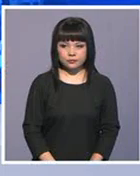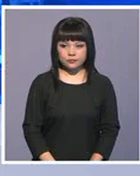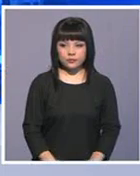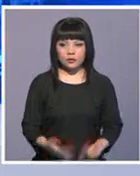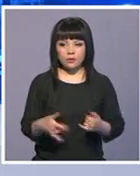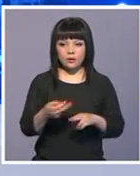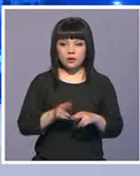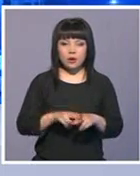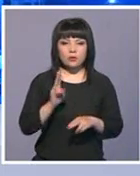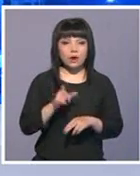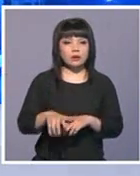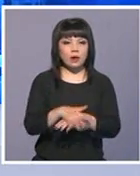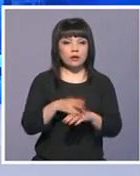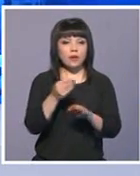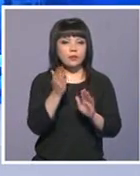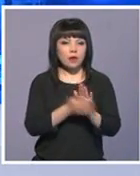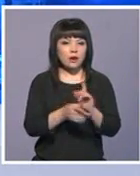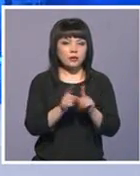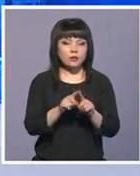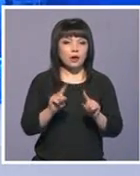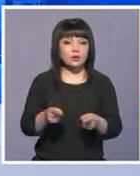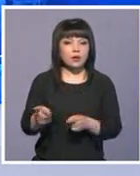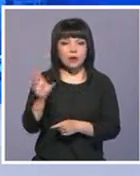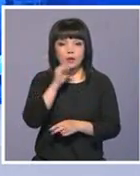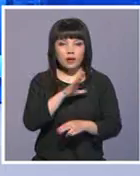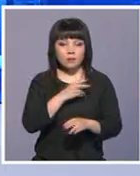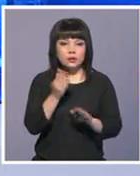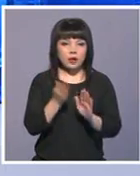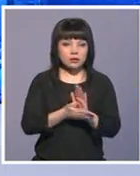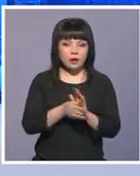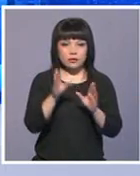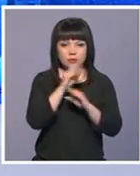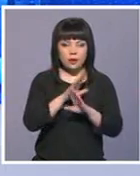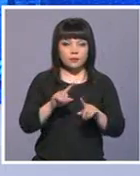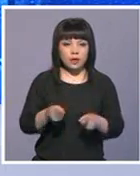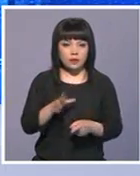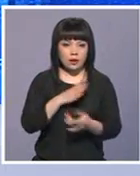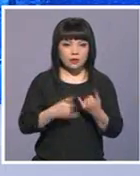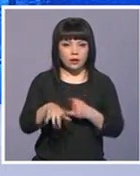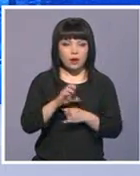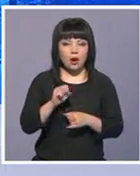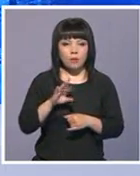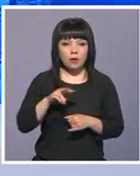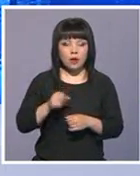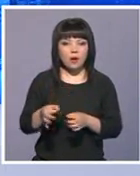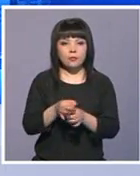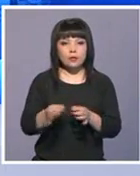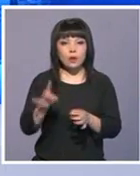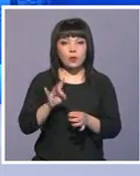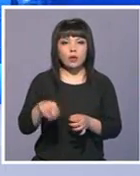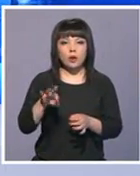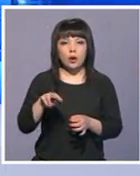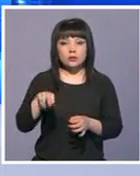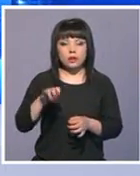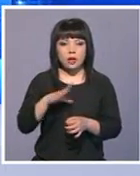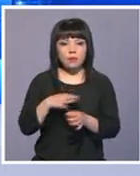Тақыр жерден тыйын жасап жүрген жемқорлар тұтылды. Олар Ақмола облысы Целиноград аудандық әділет басқармасының бұрынғы бастығы Руслан Долдин мен